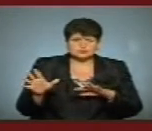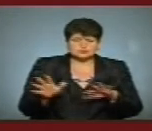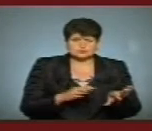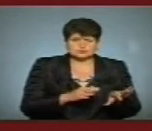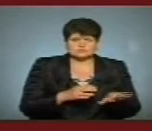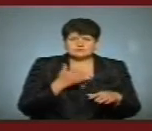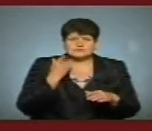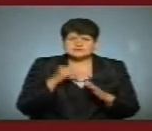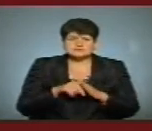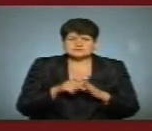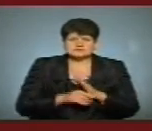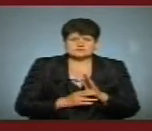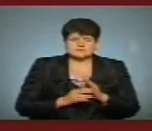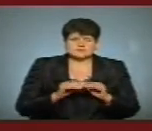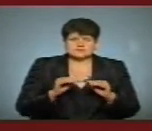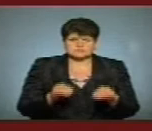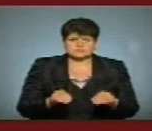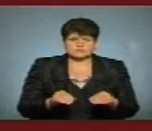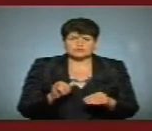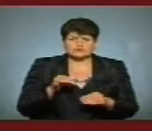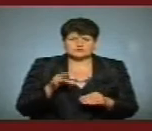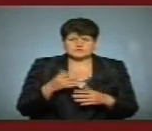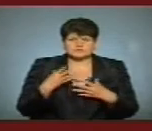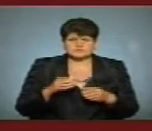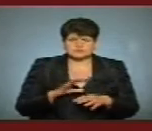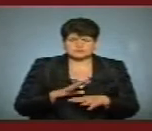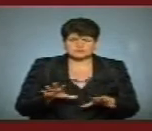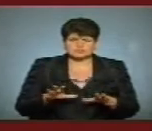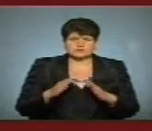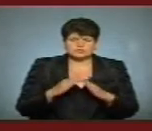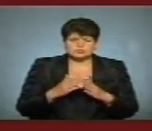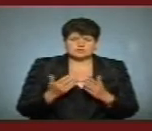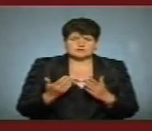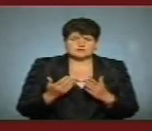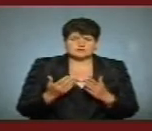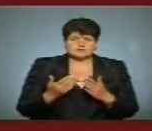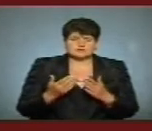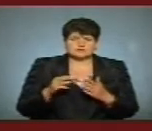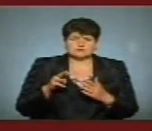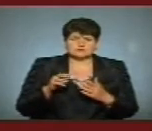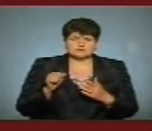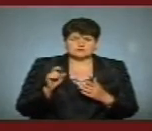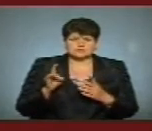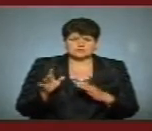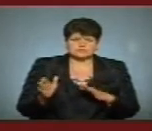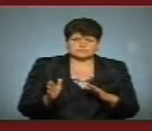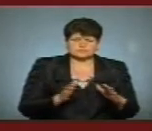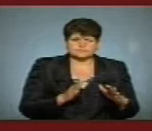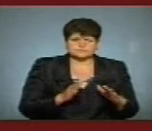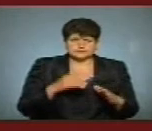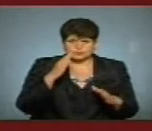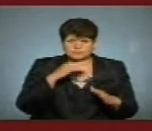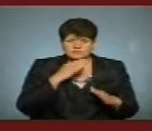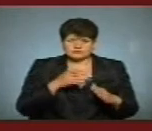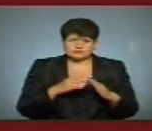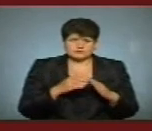смислу пересаджувати, воно вже не виросте, в нього урожаю вже не буде, прийдеться купляти. Ну, вдома в хаті знову ж таки, змурував мур, відвів воду, то знову пішло до батькової